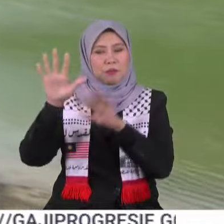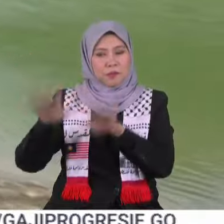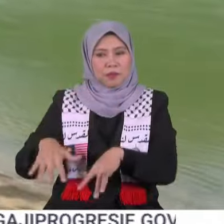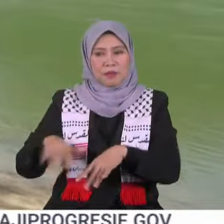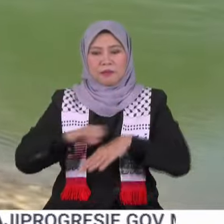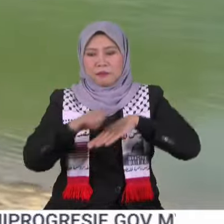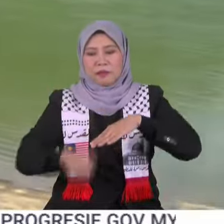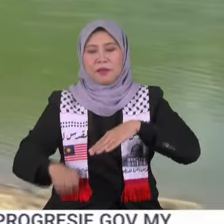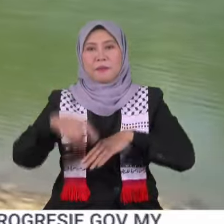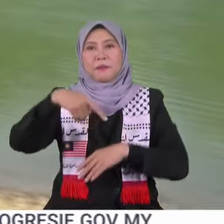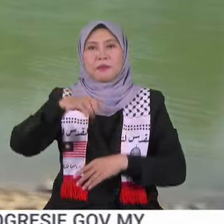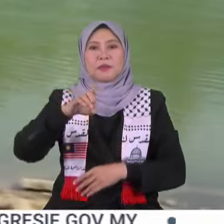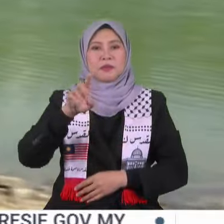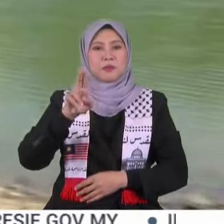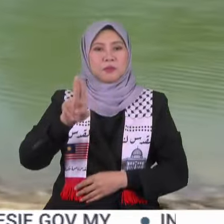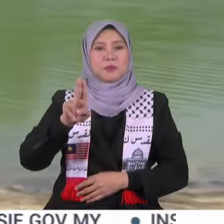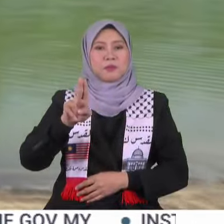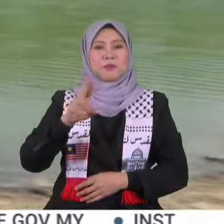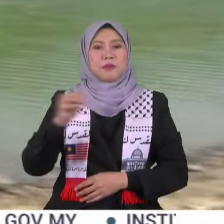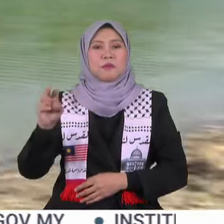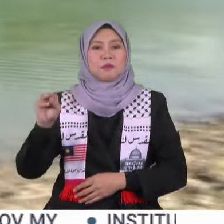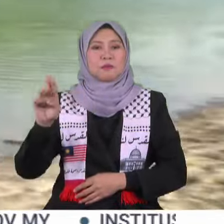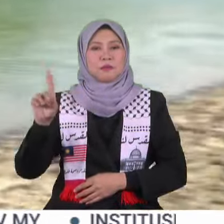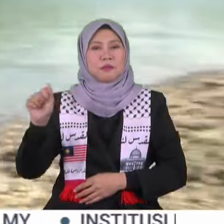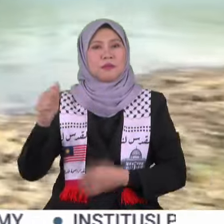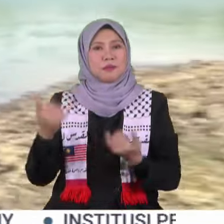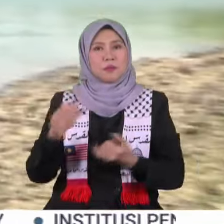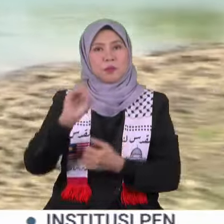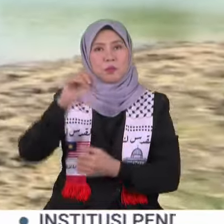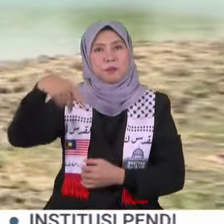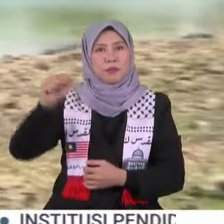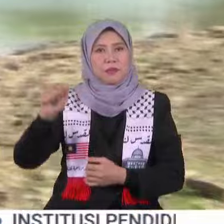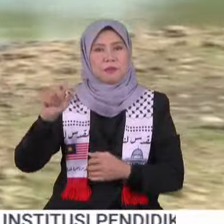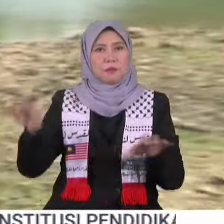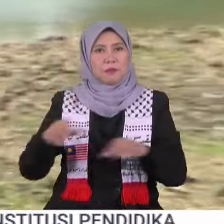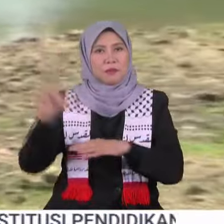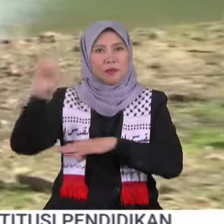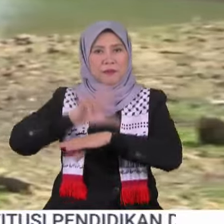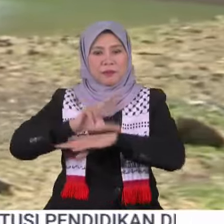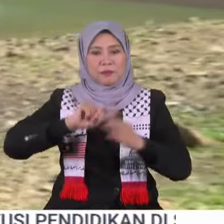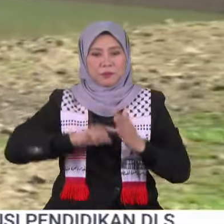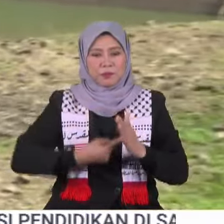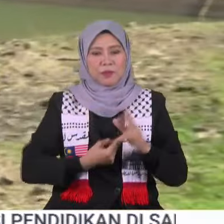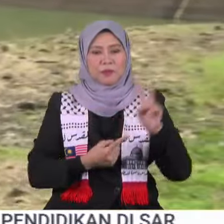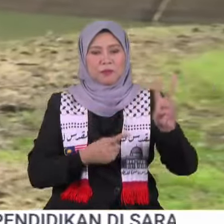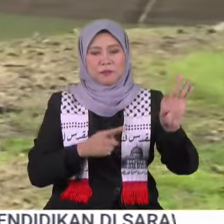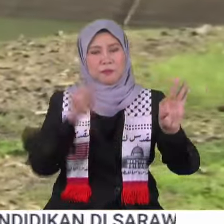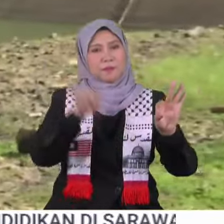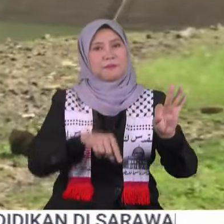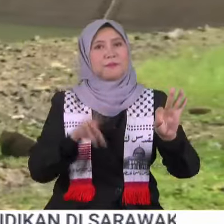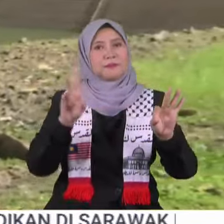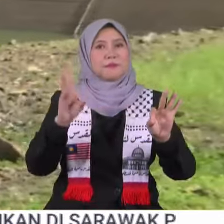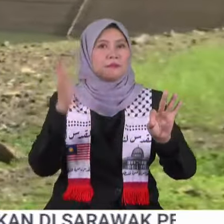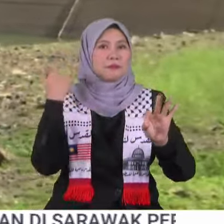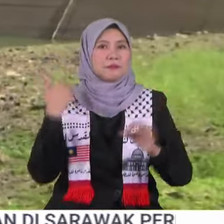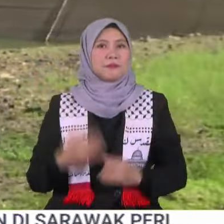empangan Pedu dan empangan Muda. Hasil daripada OPA yang dilakukan selama 3 hari bermula 29 Julai lalu.